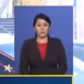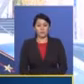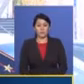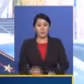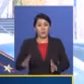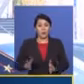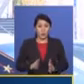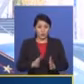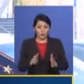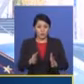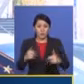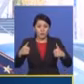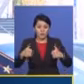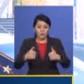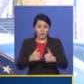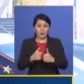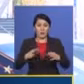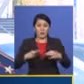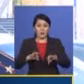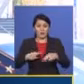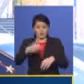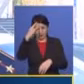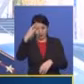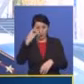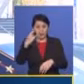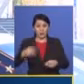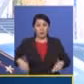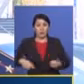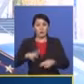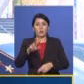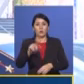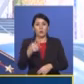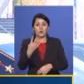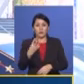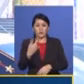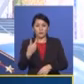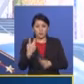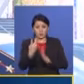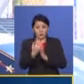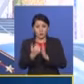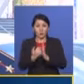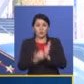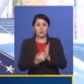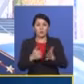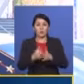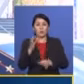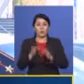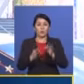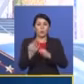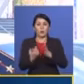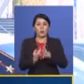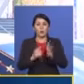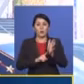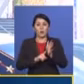Жол көлік оқиғасы факты бойынша Қазақстан Республикасының қылмыстық кодексінің 345-ші бабы 2-ші бөлігі бойынша сотқа дейінгі тергеу